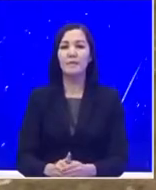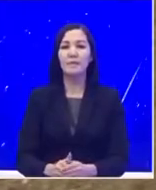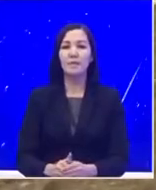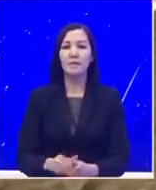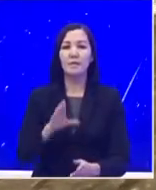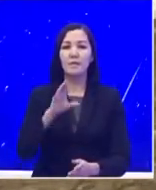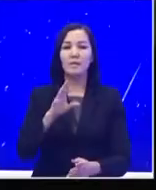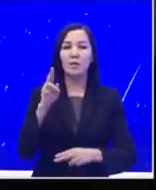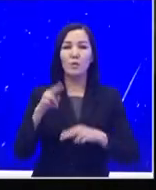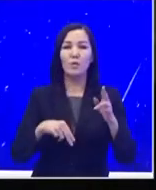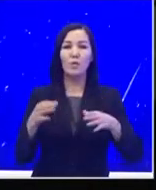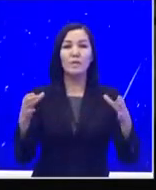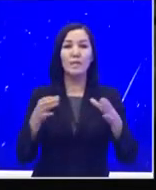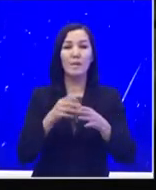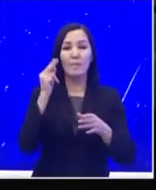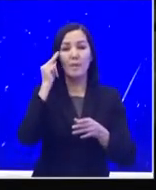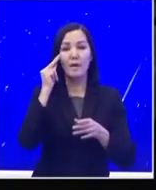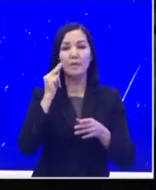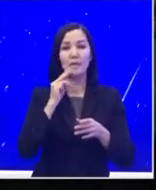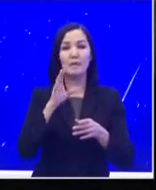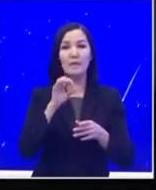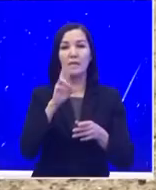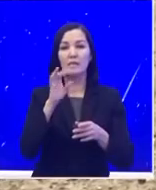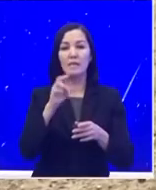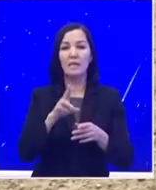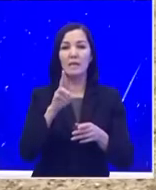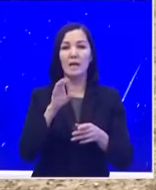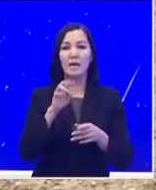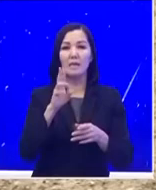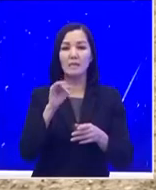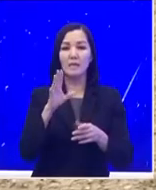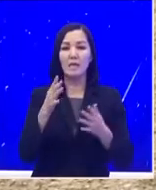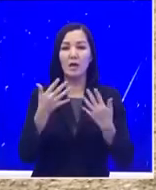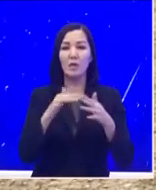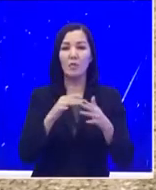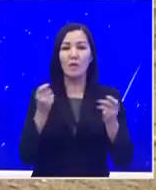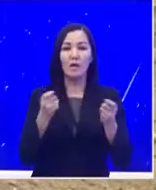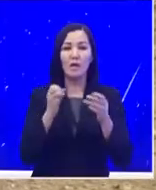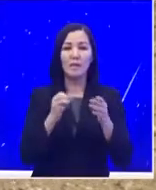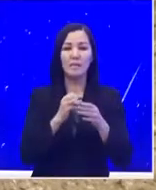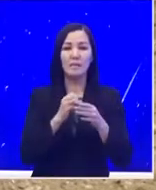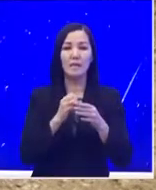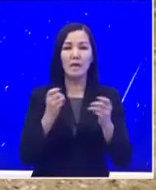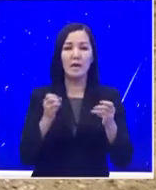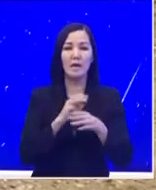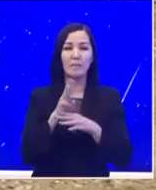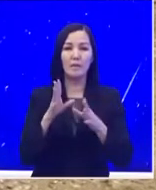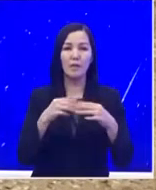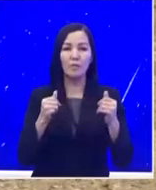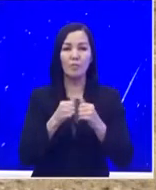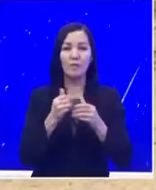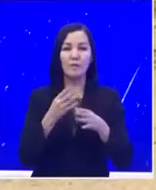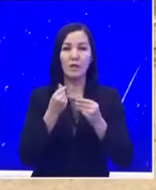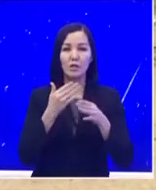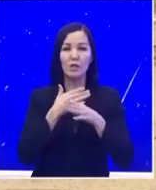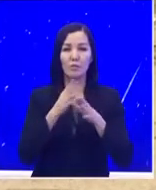Сити Констракшн компаниясы мұнан бөлек Ескелді ауданы Ақынсар ауылындағы аз қамтылған отбасыларға да қаржылай көмектескен. Мектеп